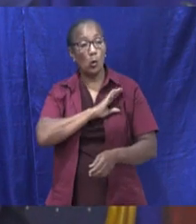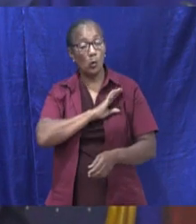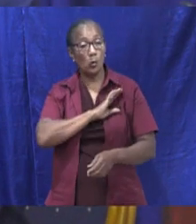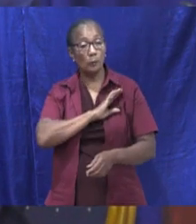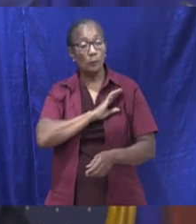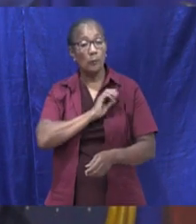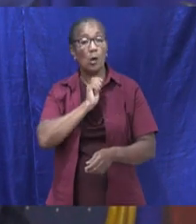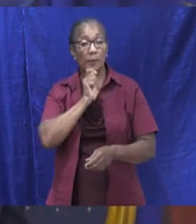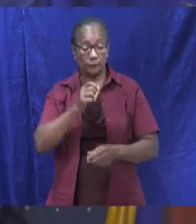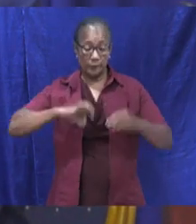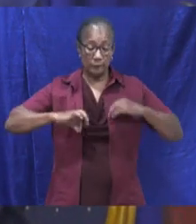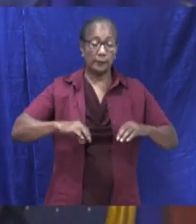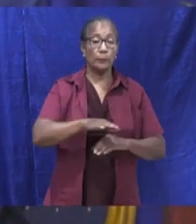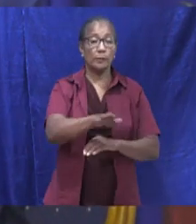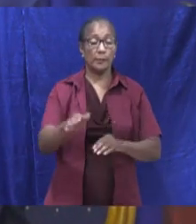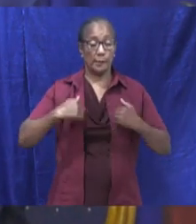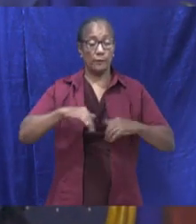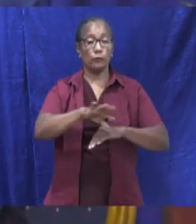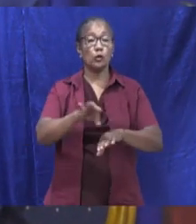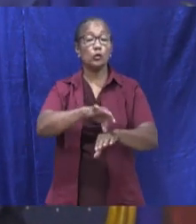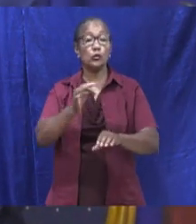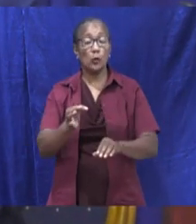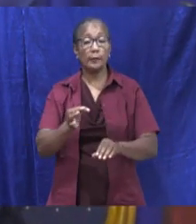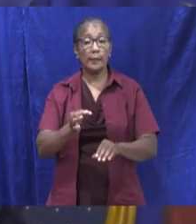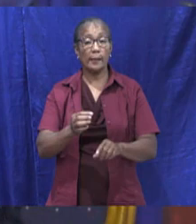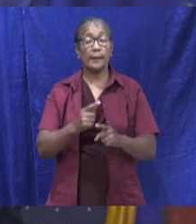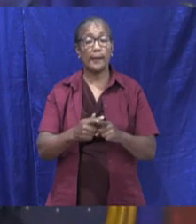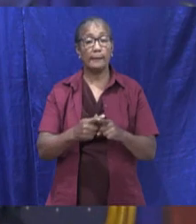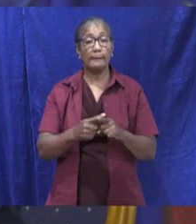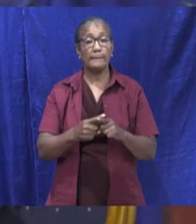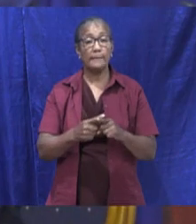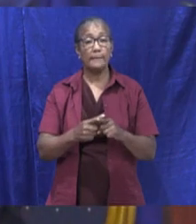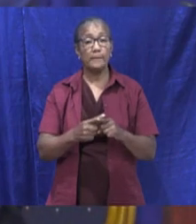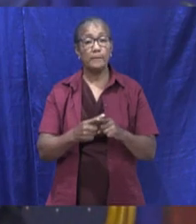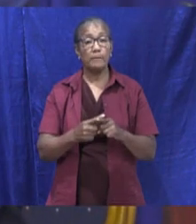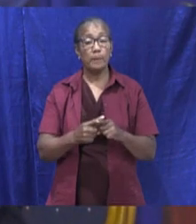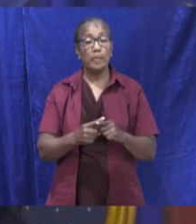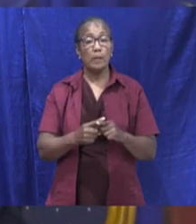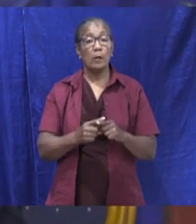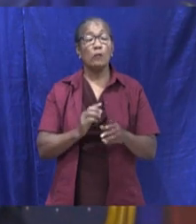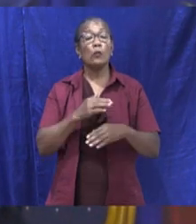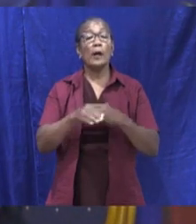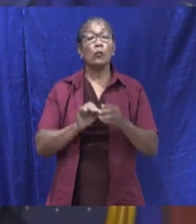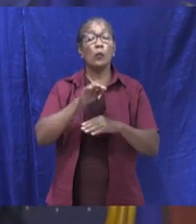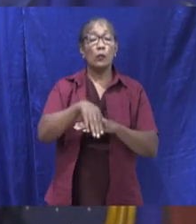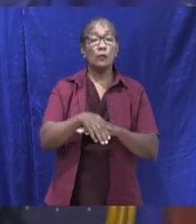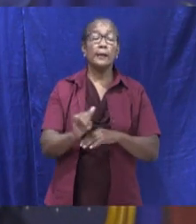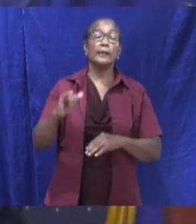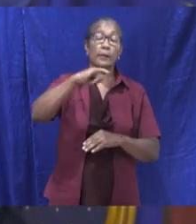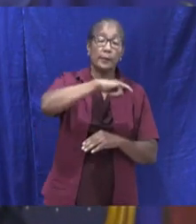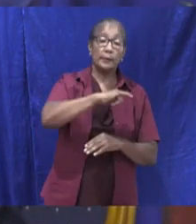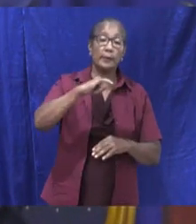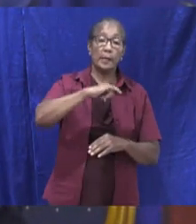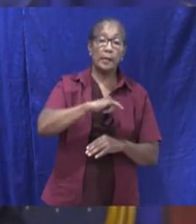van het ministerie van Volksgezondheid. En voor wat betreft de repatriatie